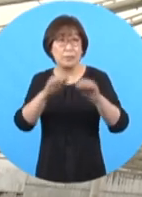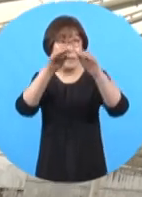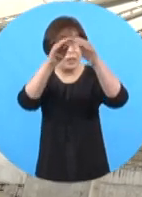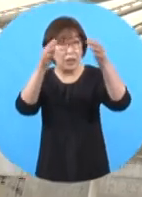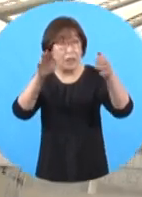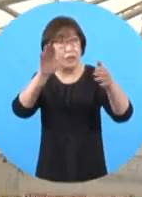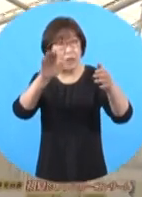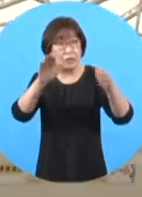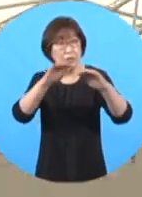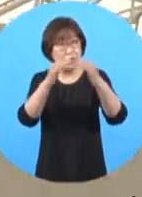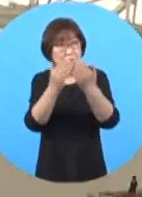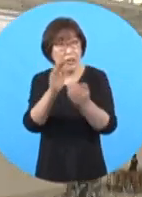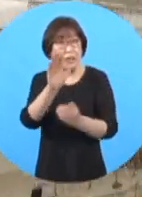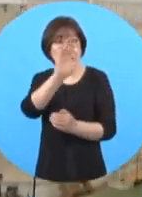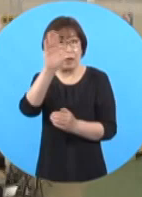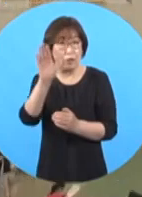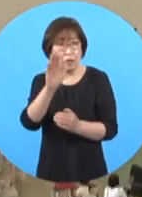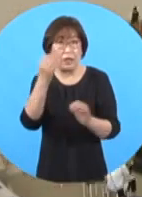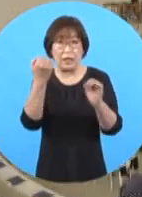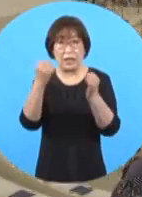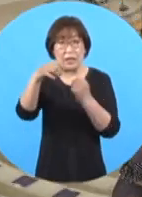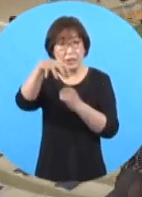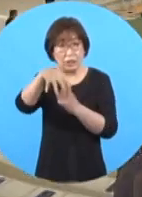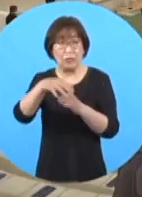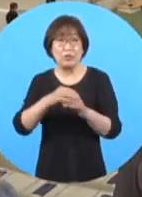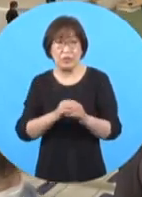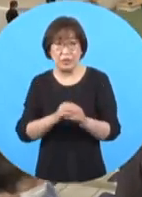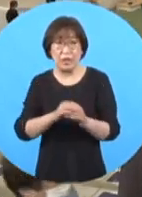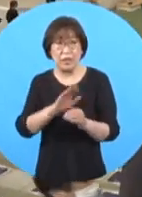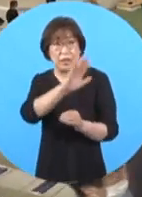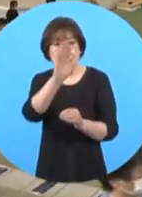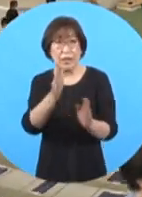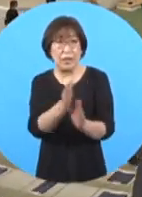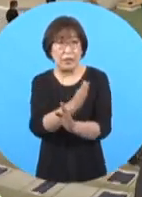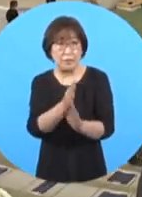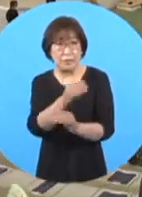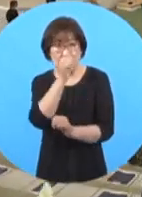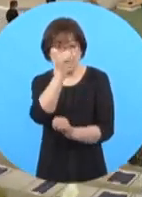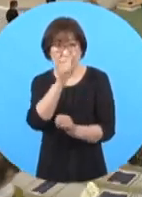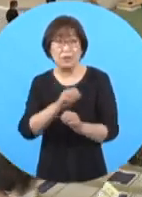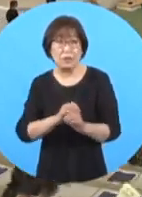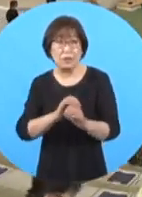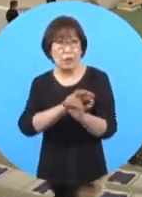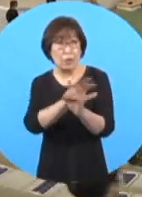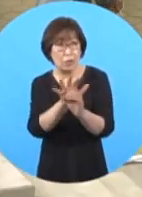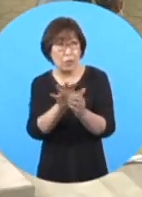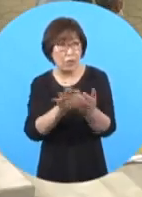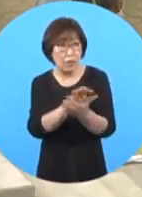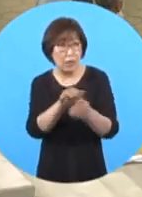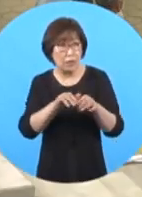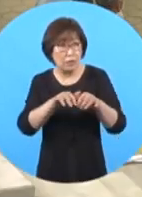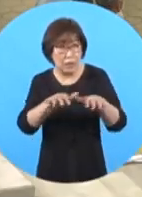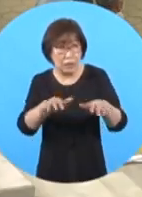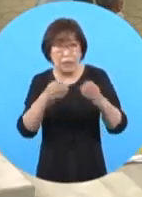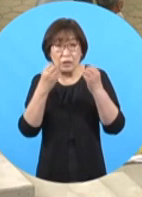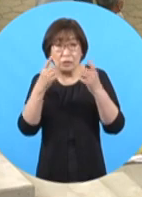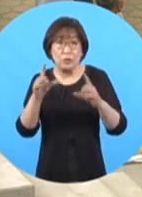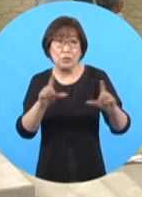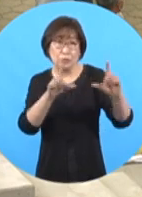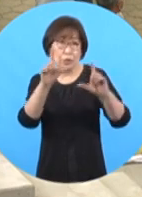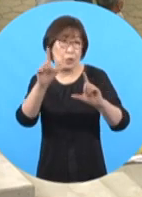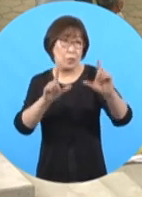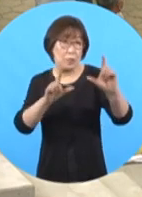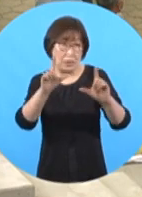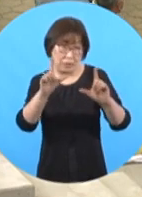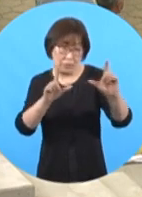ある全天候型劇場として今季面で優れていることから頃中を受けたニューノーマルなイベントを開催し